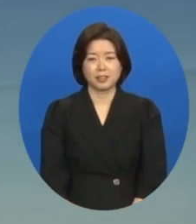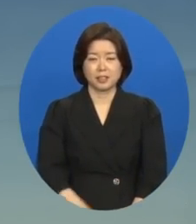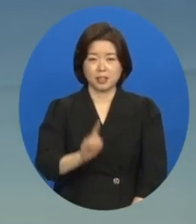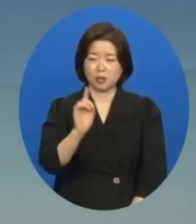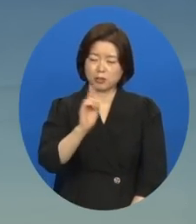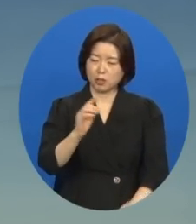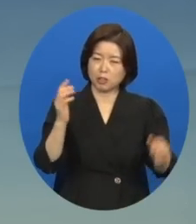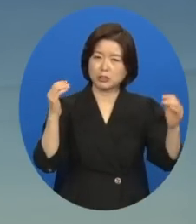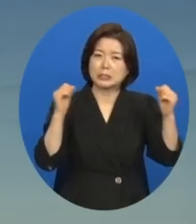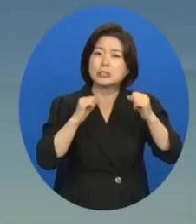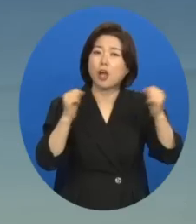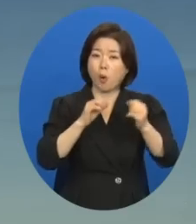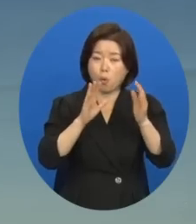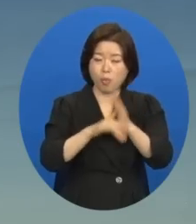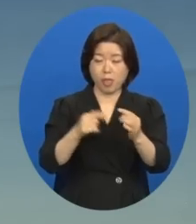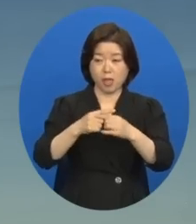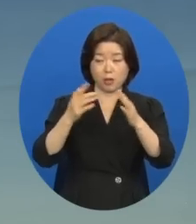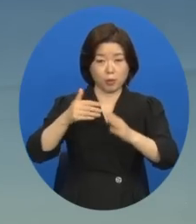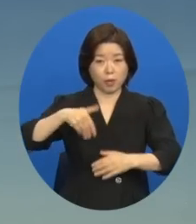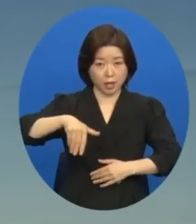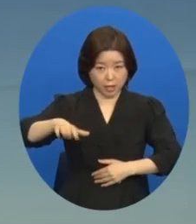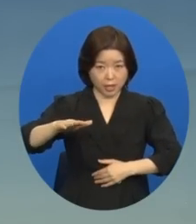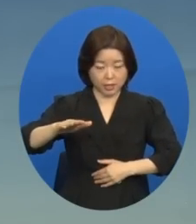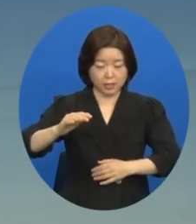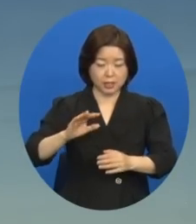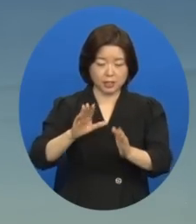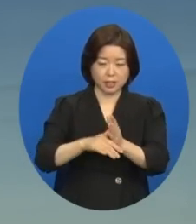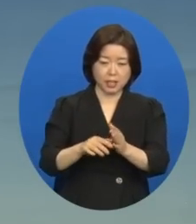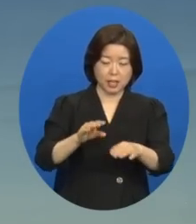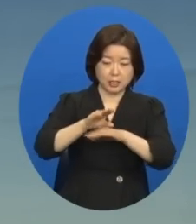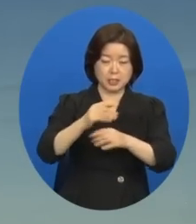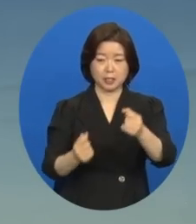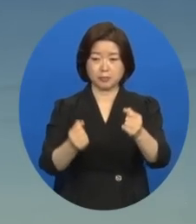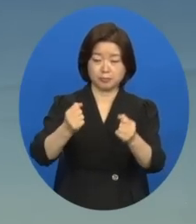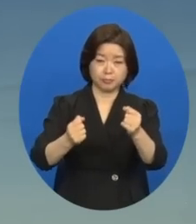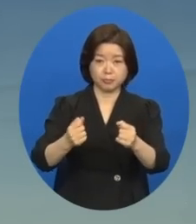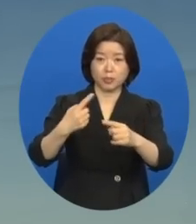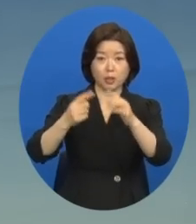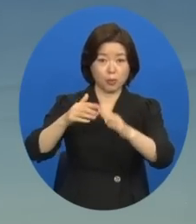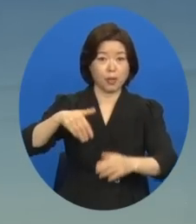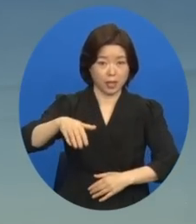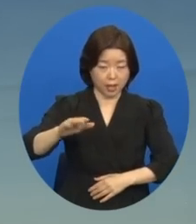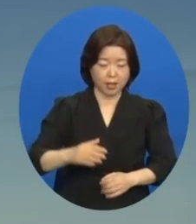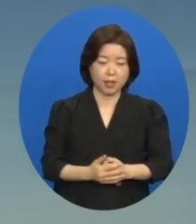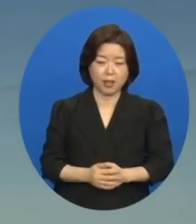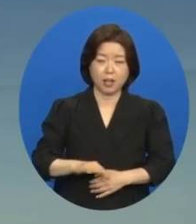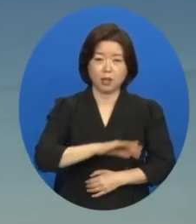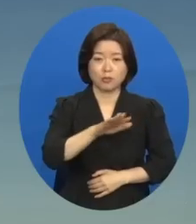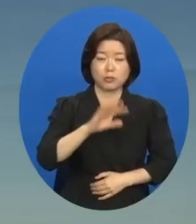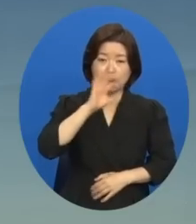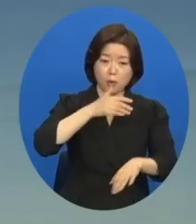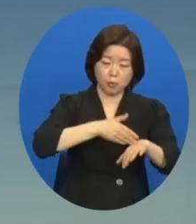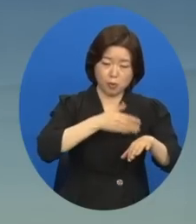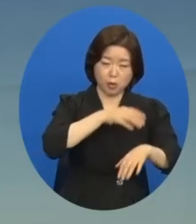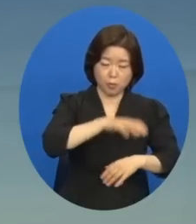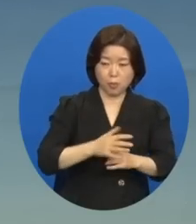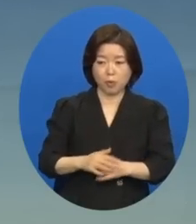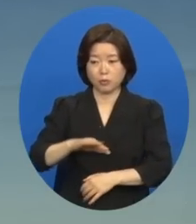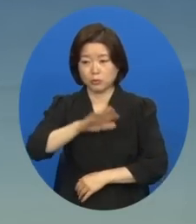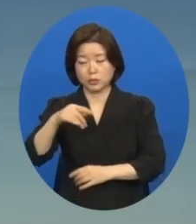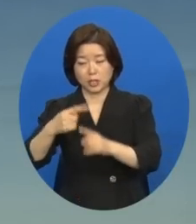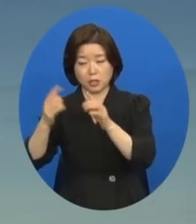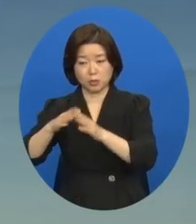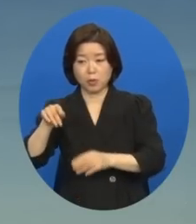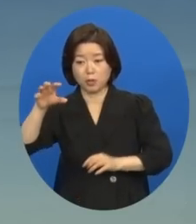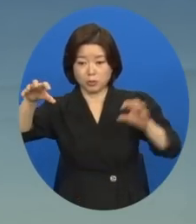겨울 교회를 가기 위해서 차를 몰고 교회를 향하고 있었는데 저희가 훈련을 받던 곳에서 저희가 섬기는